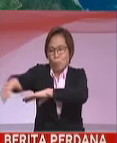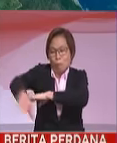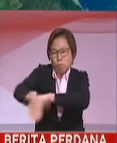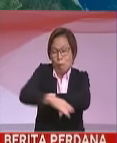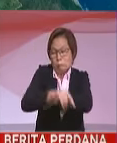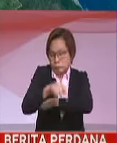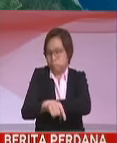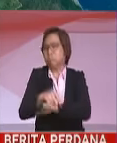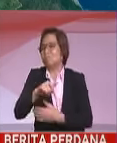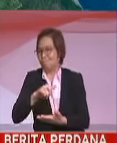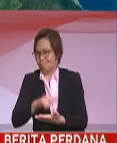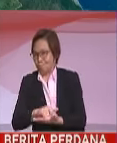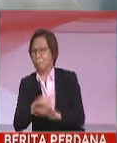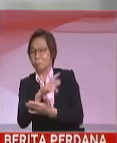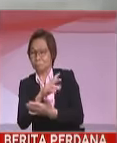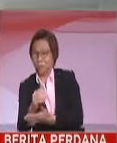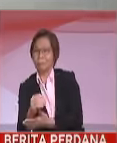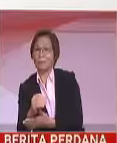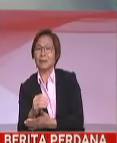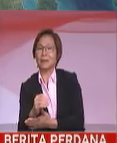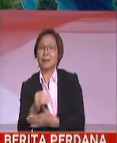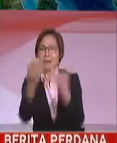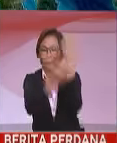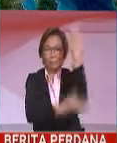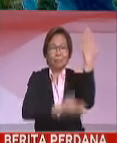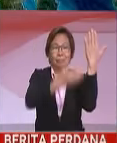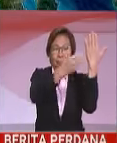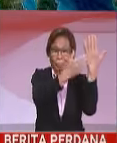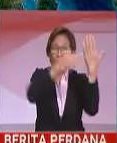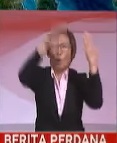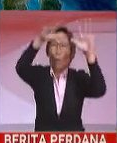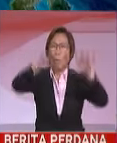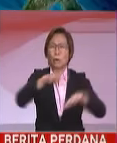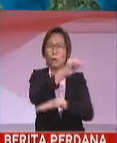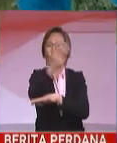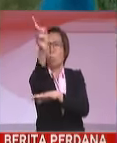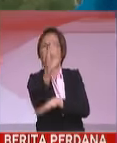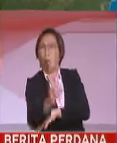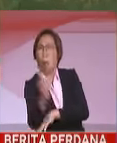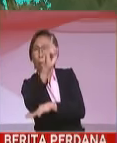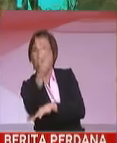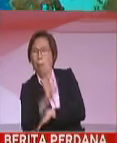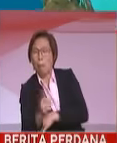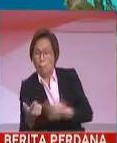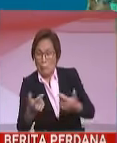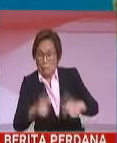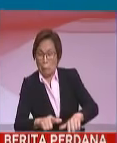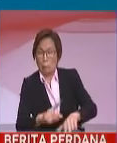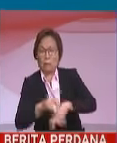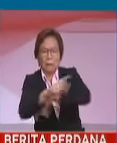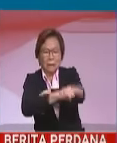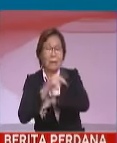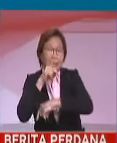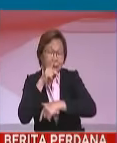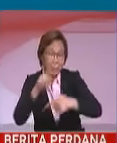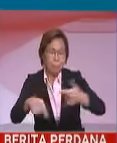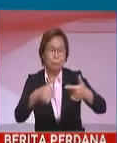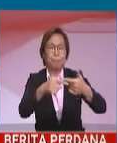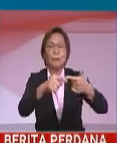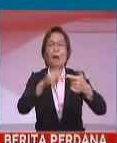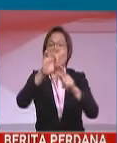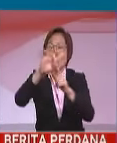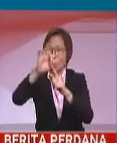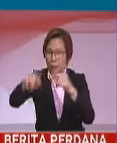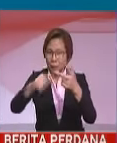perairan yang berkenaan. Sementara itu, di semenanjung Malaysia, hujan berseteribut petir kini berlaku di negeri Kedah, negeri